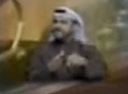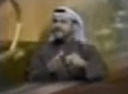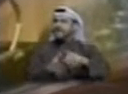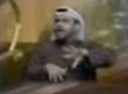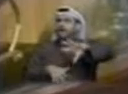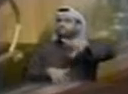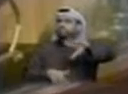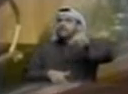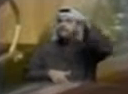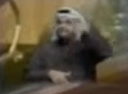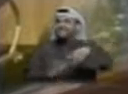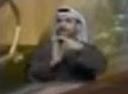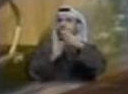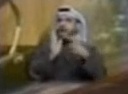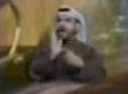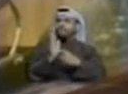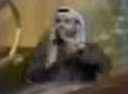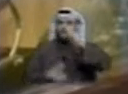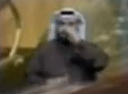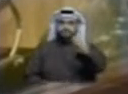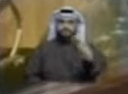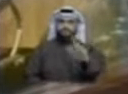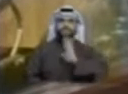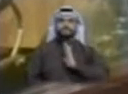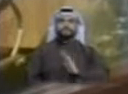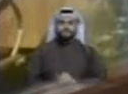المخالفات وتنظيم قانون الإقامات.